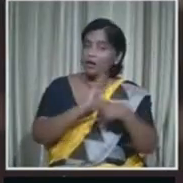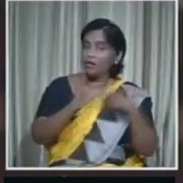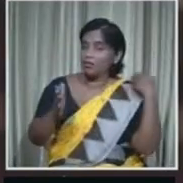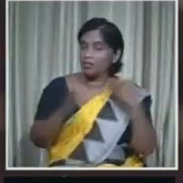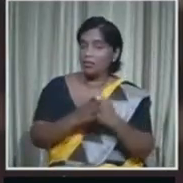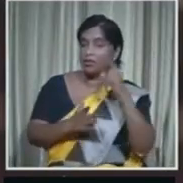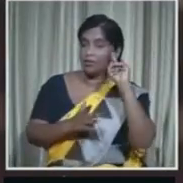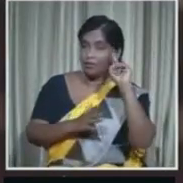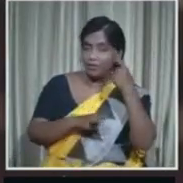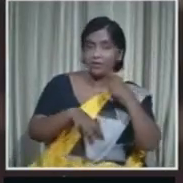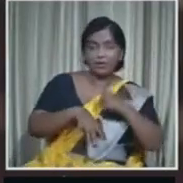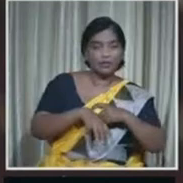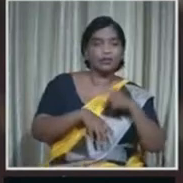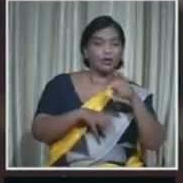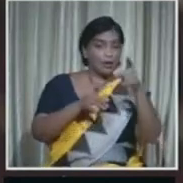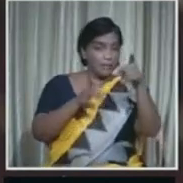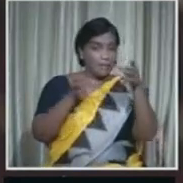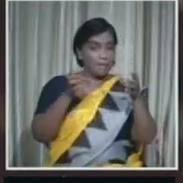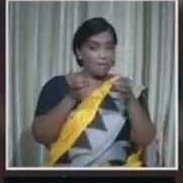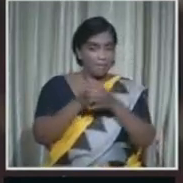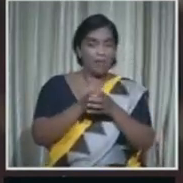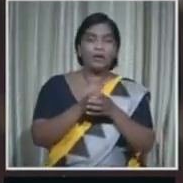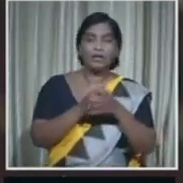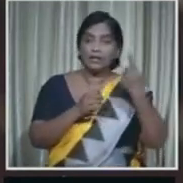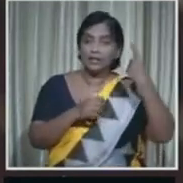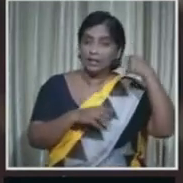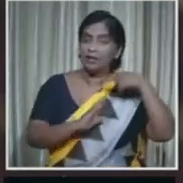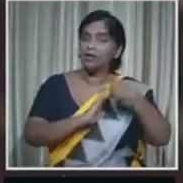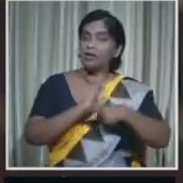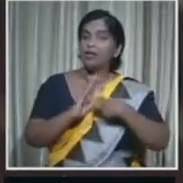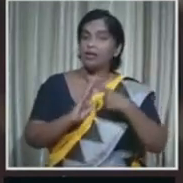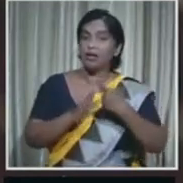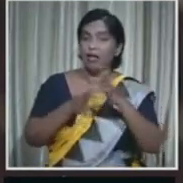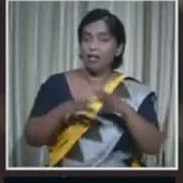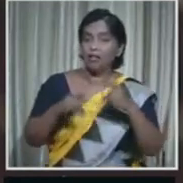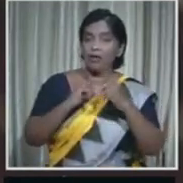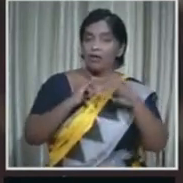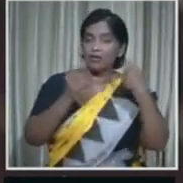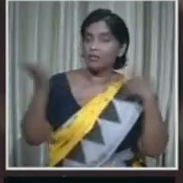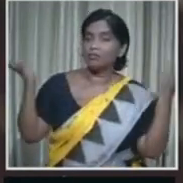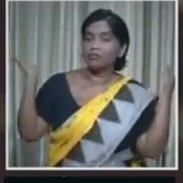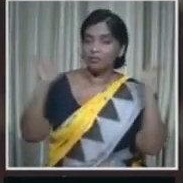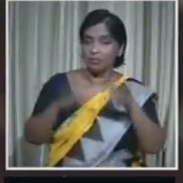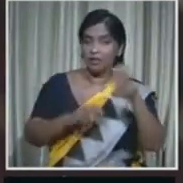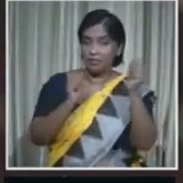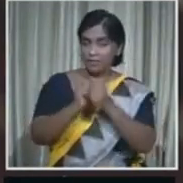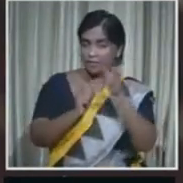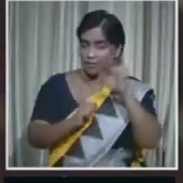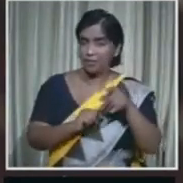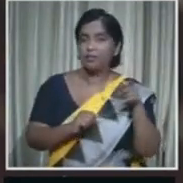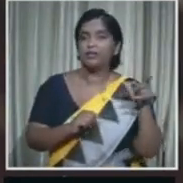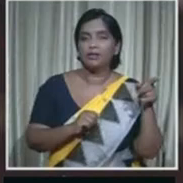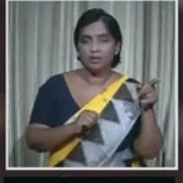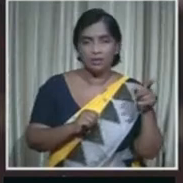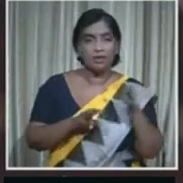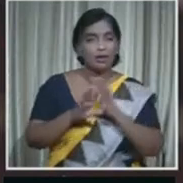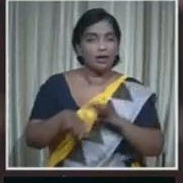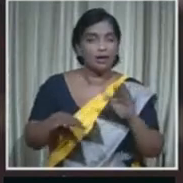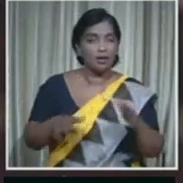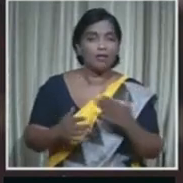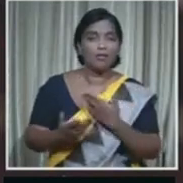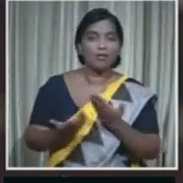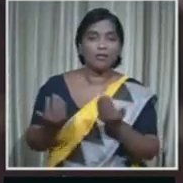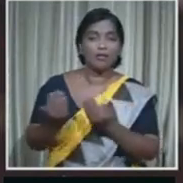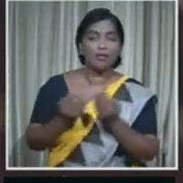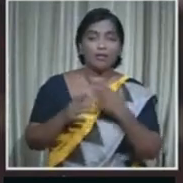පළවෙනි වතාවට තමුන්නාසගේ පක්ෂය ඊයේ මුළු ලංකාවේම දරුවෝ ටික එළියට බහින්න ඔබතුමලා කටයුතු කරුවා. ළමයි අරගෙන දරුවෝ අරගෙන